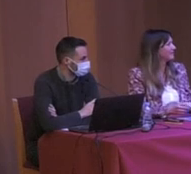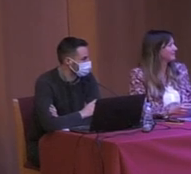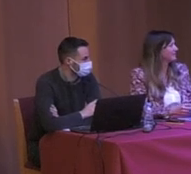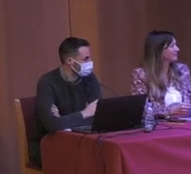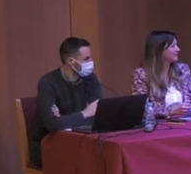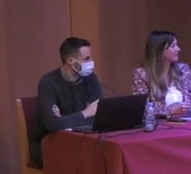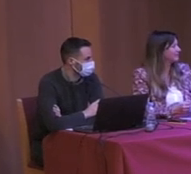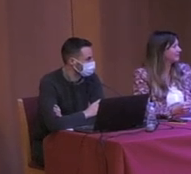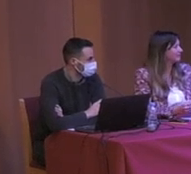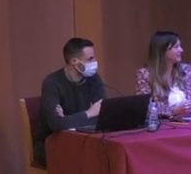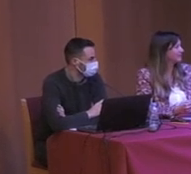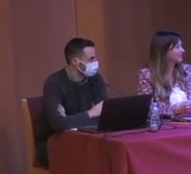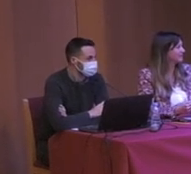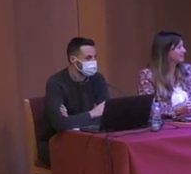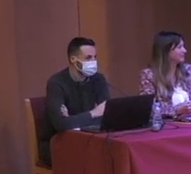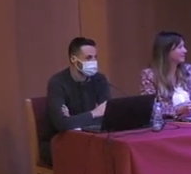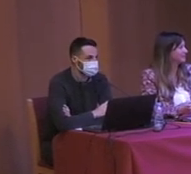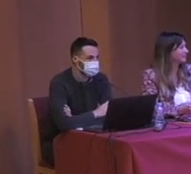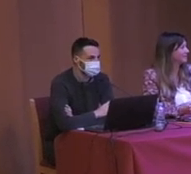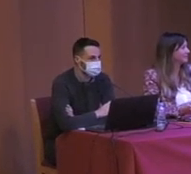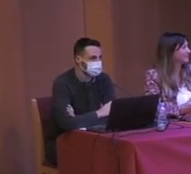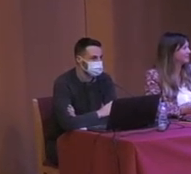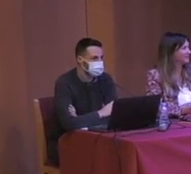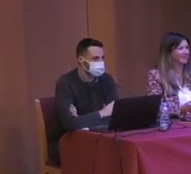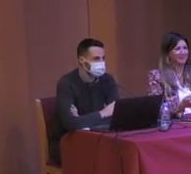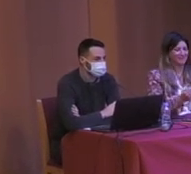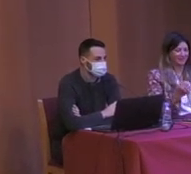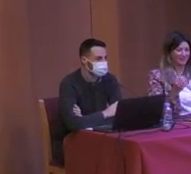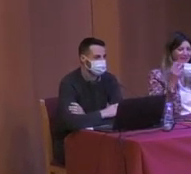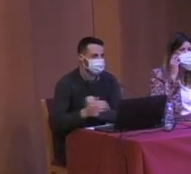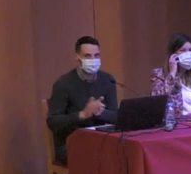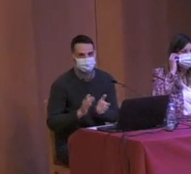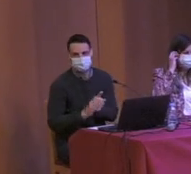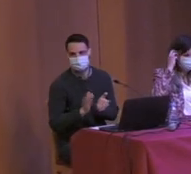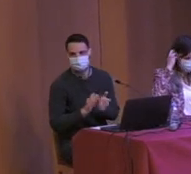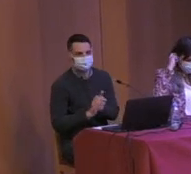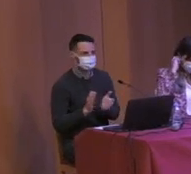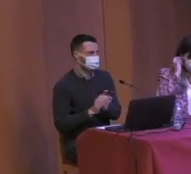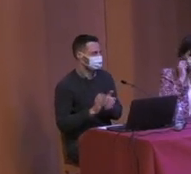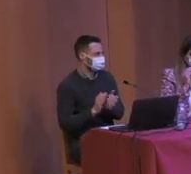l'AOCE com al punt informatiu d'ADIF que trobarem properament. Moltíssimes gràcies.